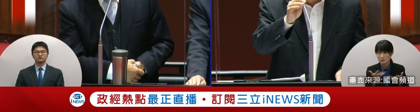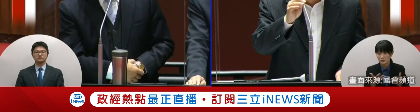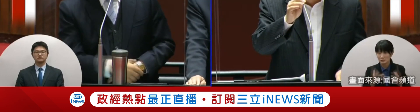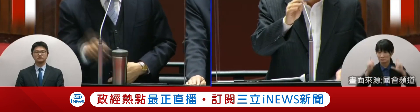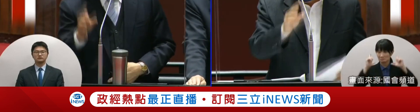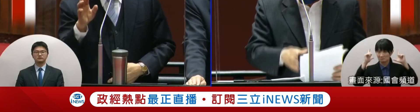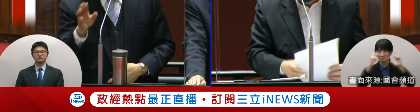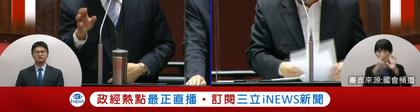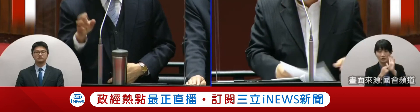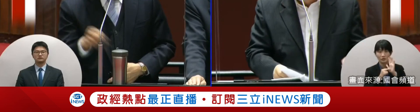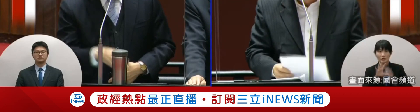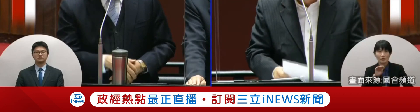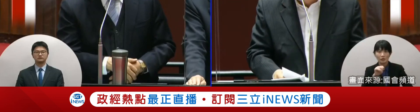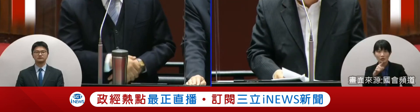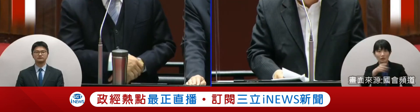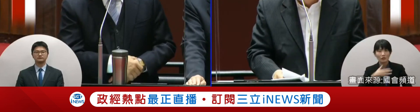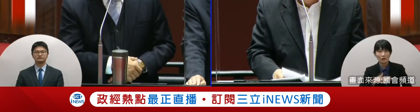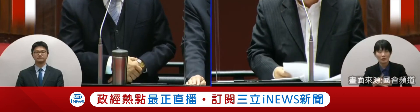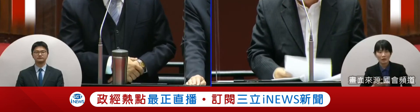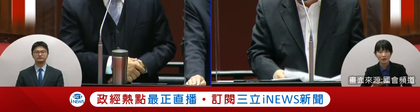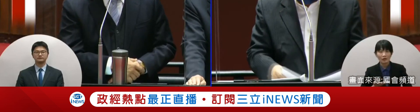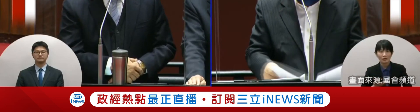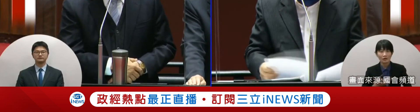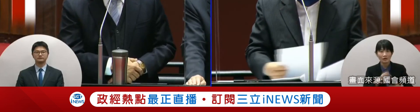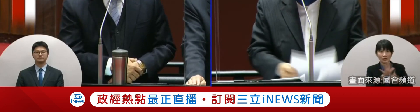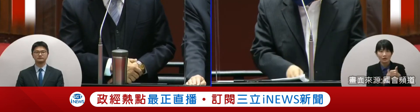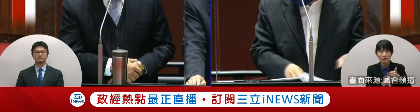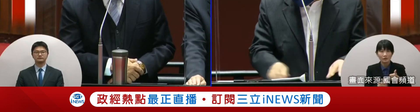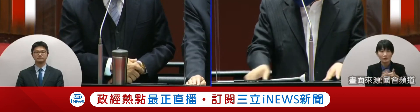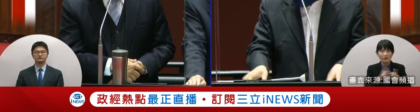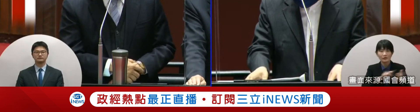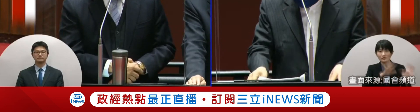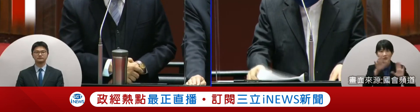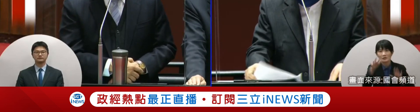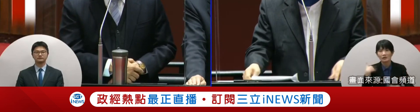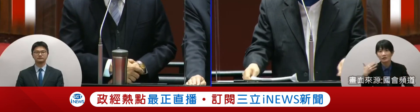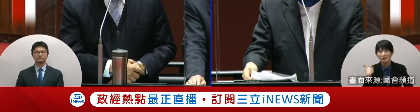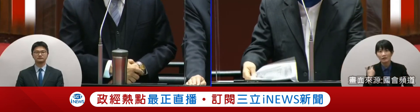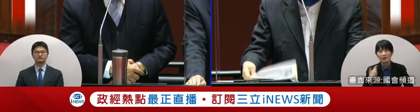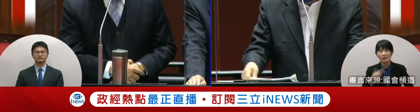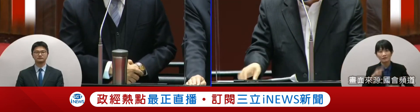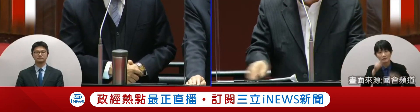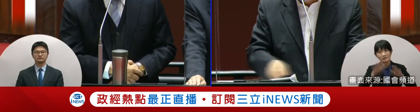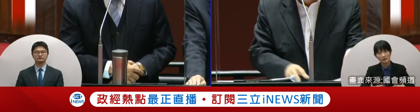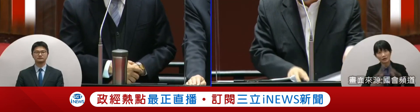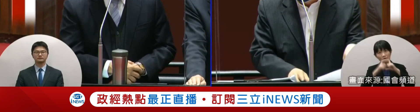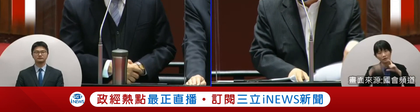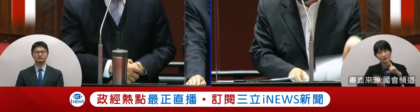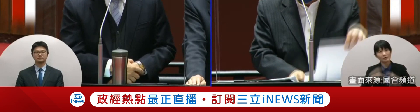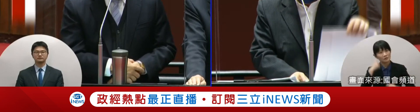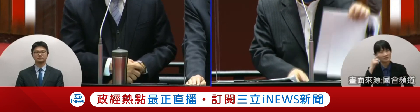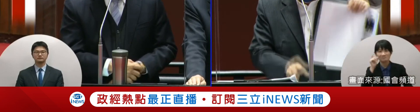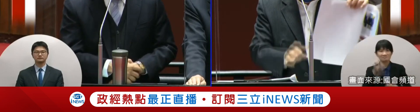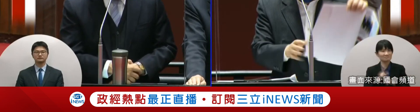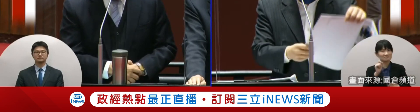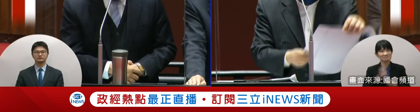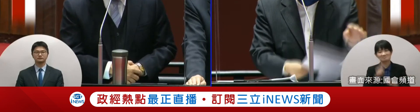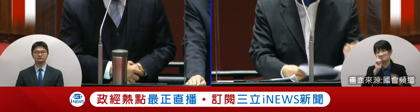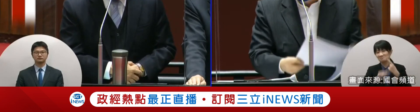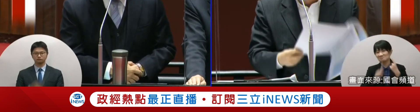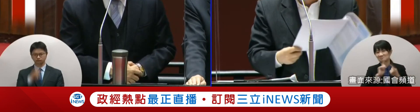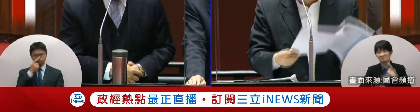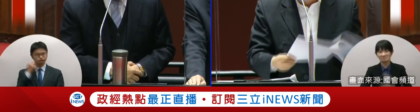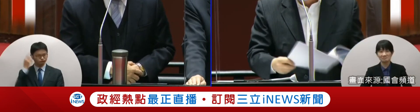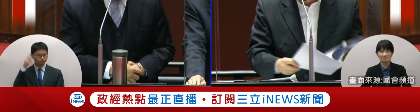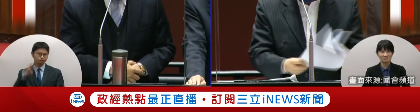道吗？你没有掌握到你们各个委员的一个状态，你来跟我说这件事情，我觉得真的非常的离谱哈。 你们